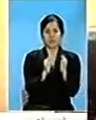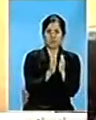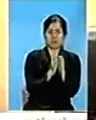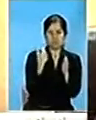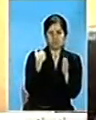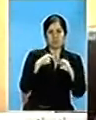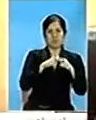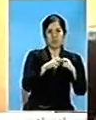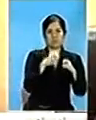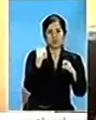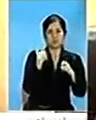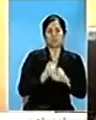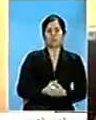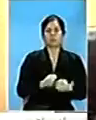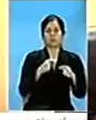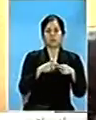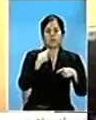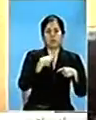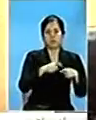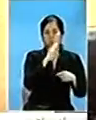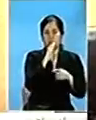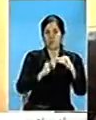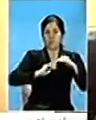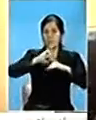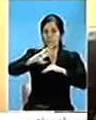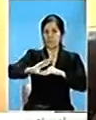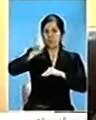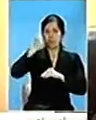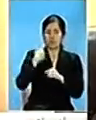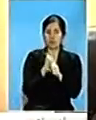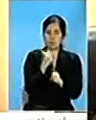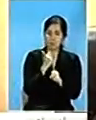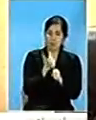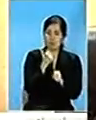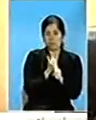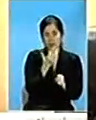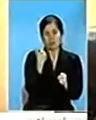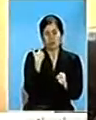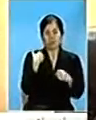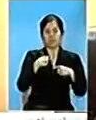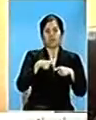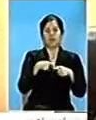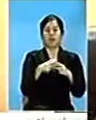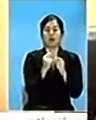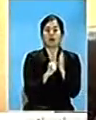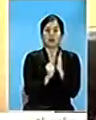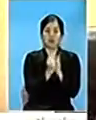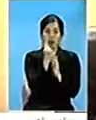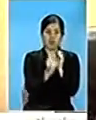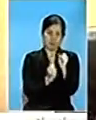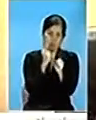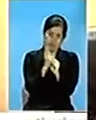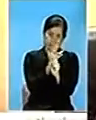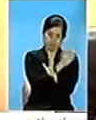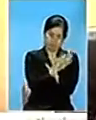ายที่จะนำภารกิจนั้นไปสู่การปฏิบัติที่เป็นจริงในช่วง2ปีแรกหลังจากที่เราได้ถก